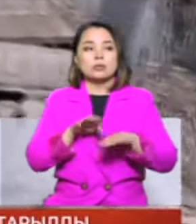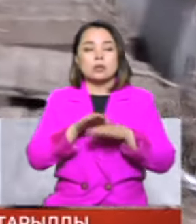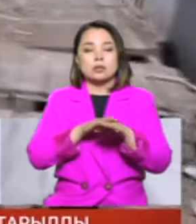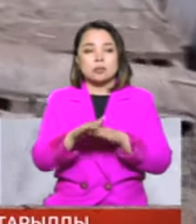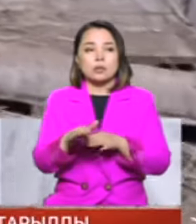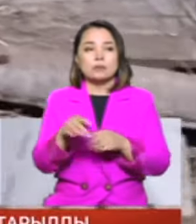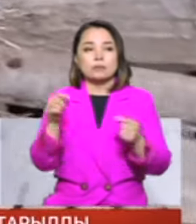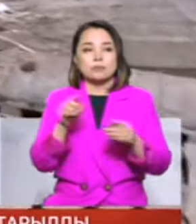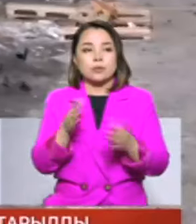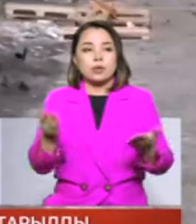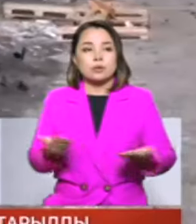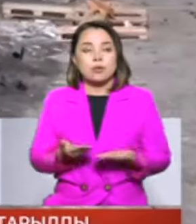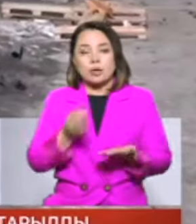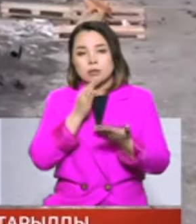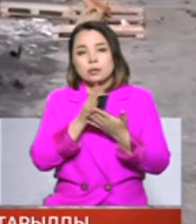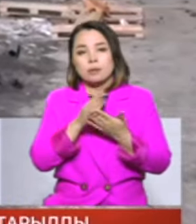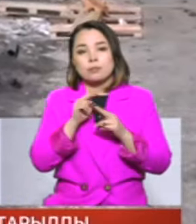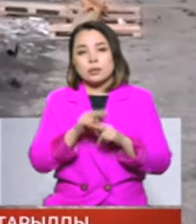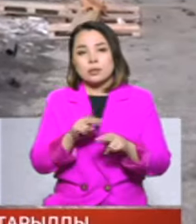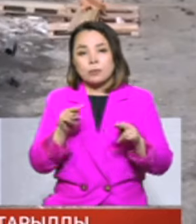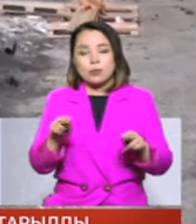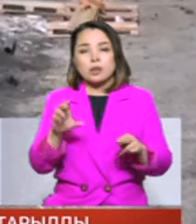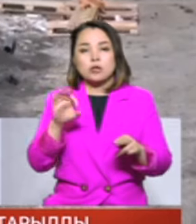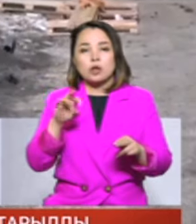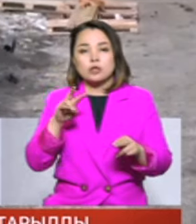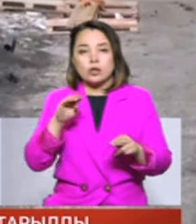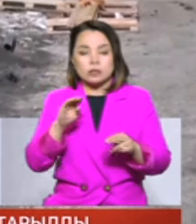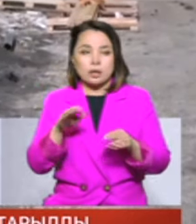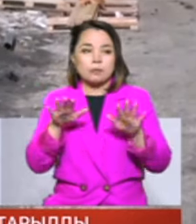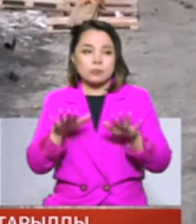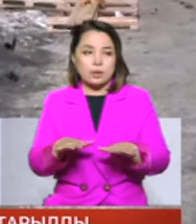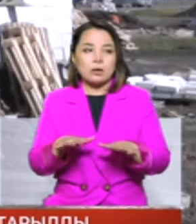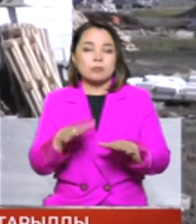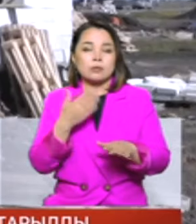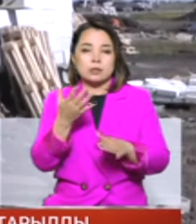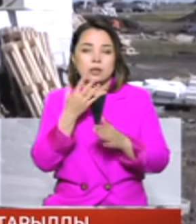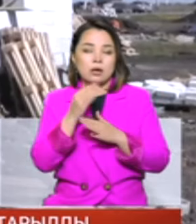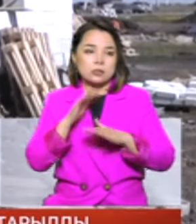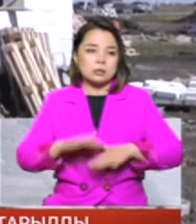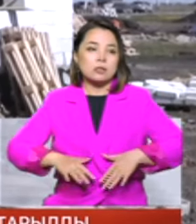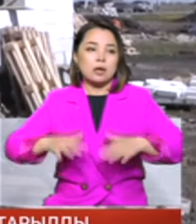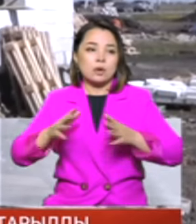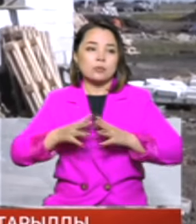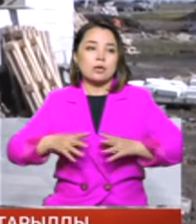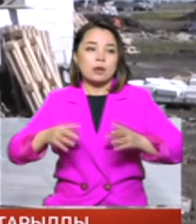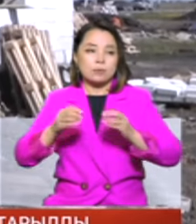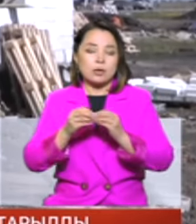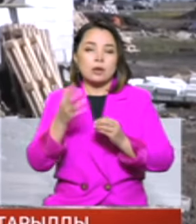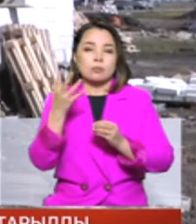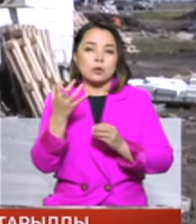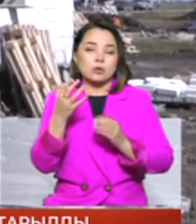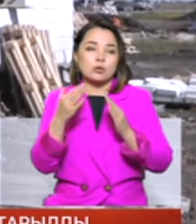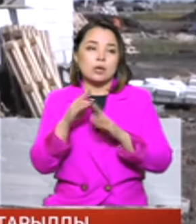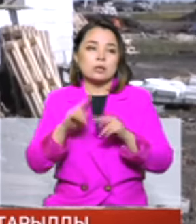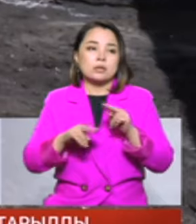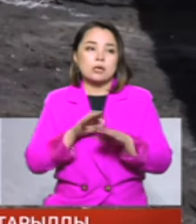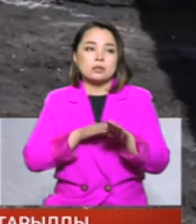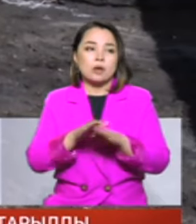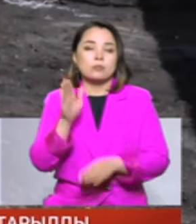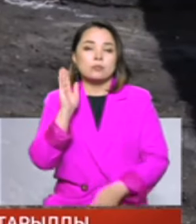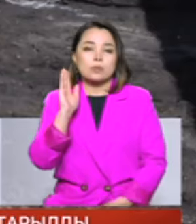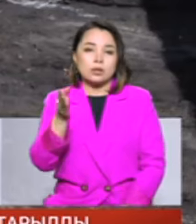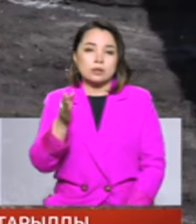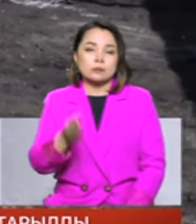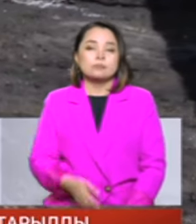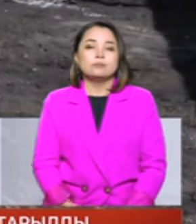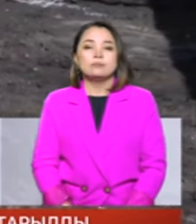тұруға жарамсыз деп танылды. Петропавлдың Солнечный 2 кентінде тасқыннан зардап шеккен отбасыларға арналған 500 үй салынып жатыр.